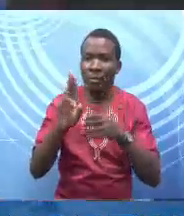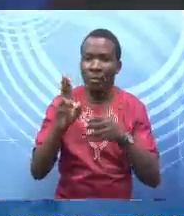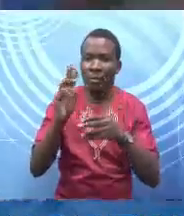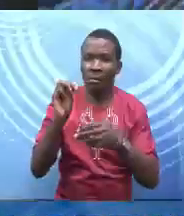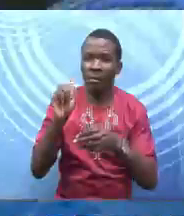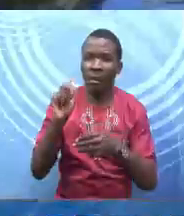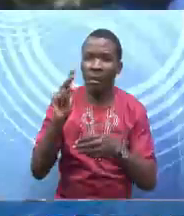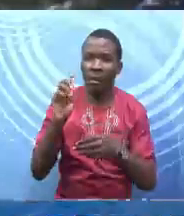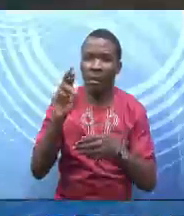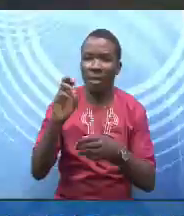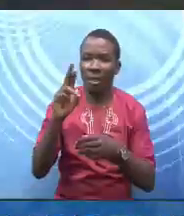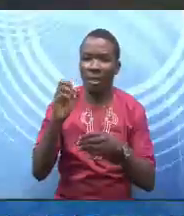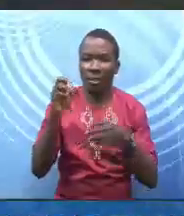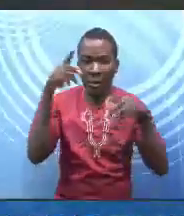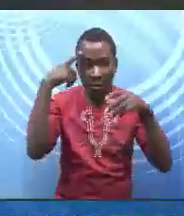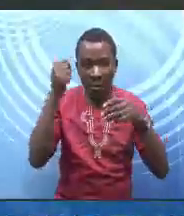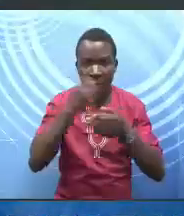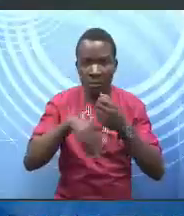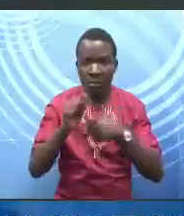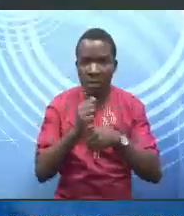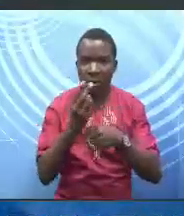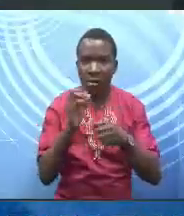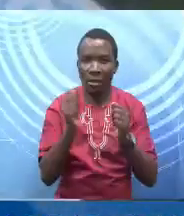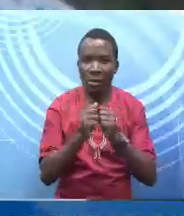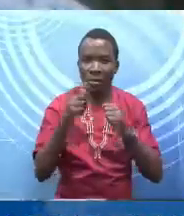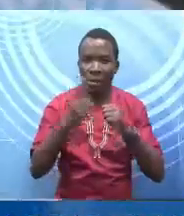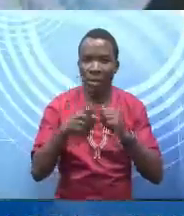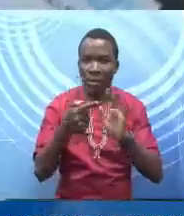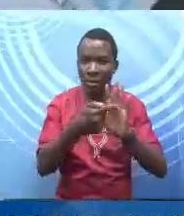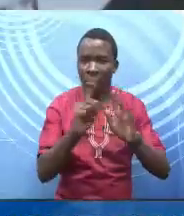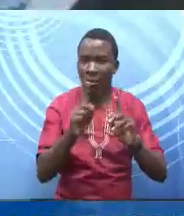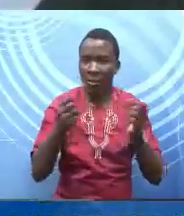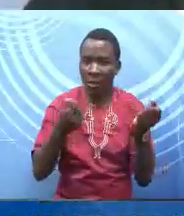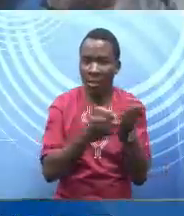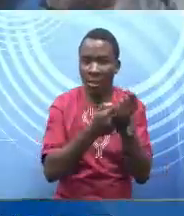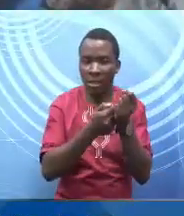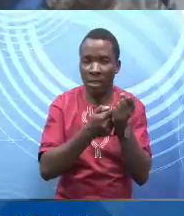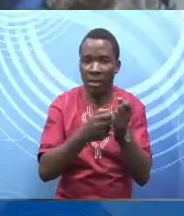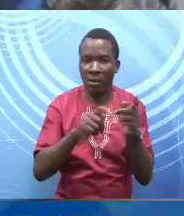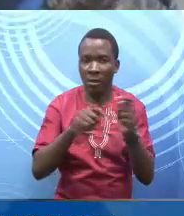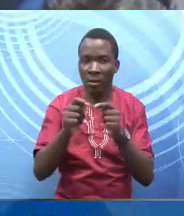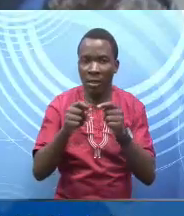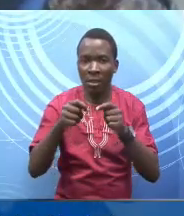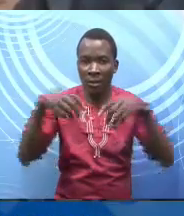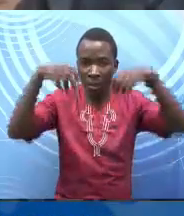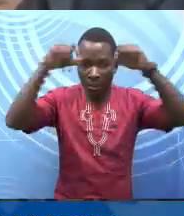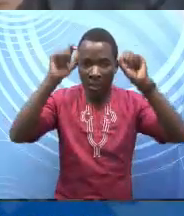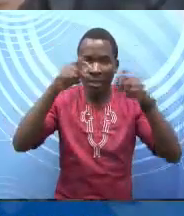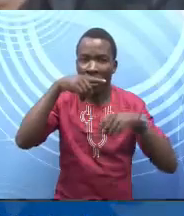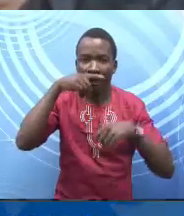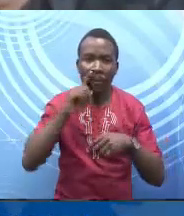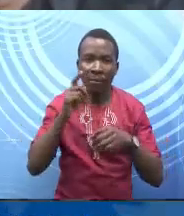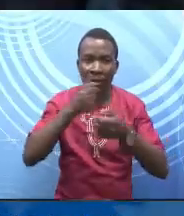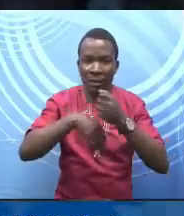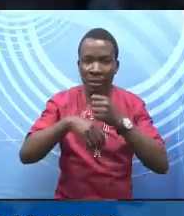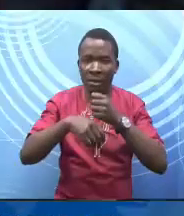yamenyekanye cyane mu mwaka wa 2016 ubwo yagaragazaga ko adashyigikiye na gato ubutegetsi bwa President Museveni. Muri uyu mwaka higeze